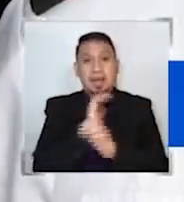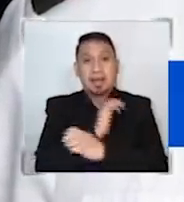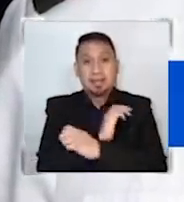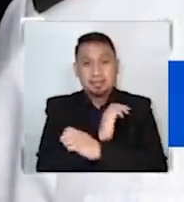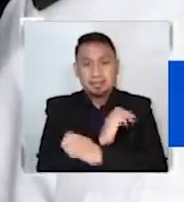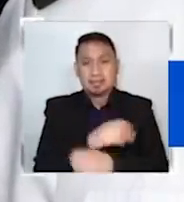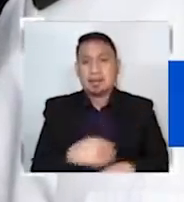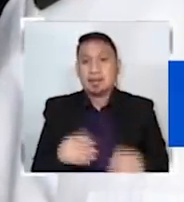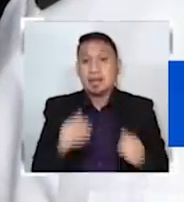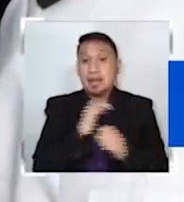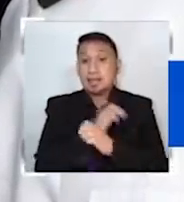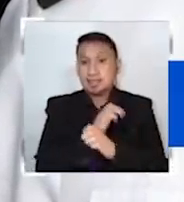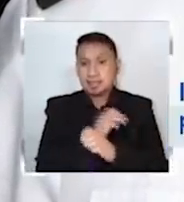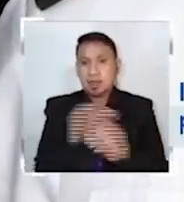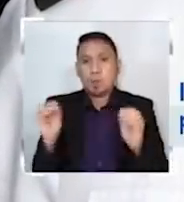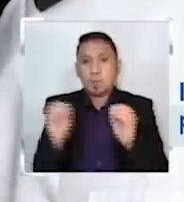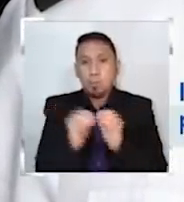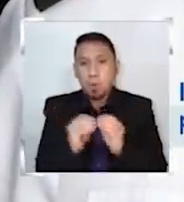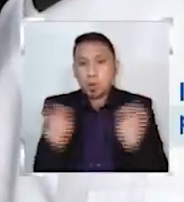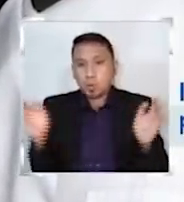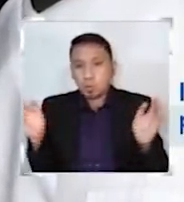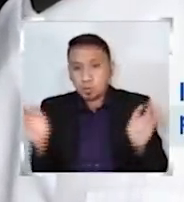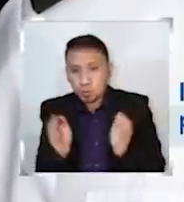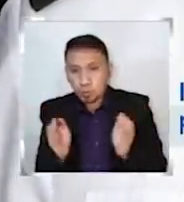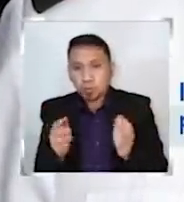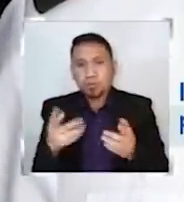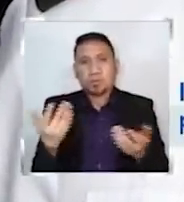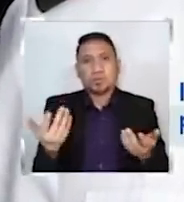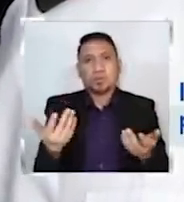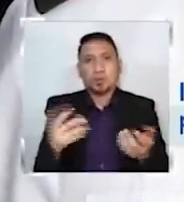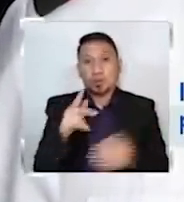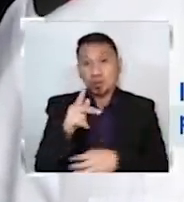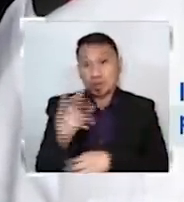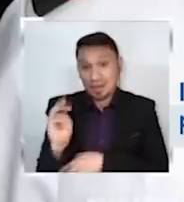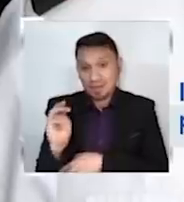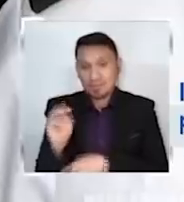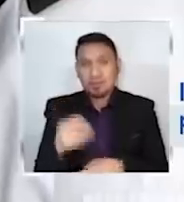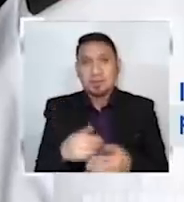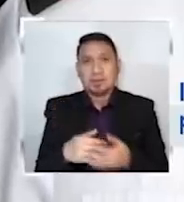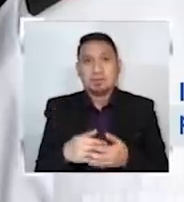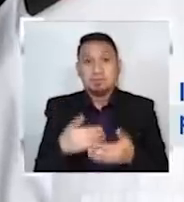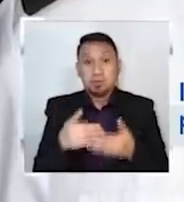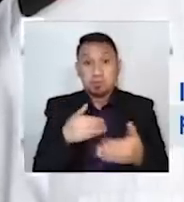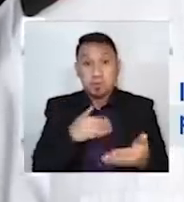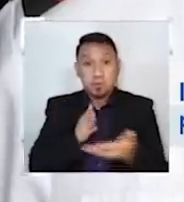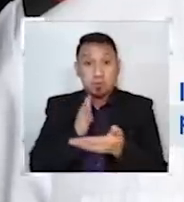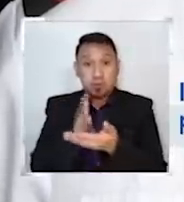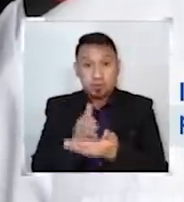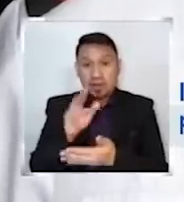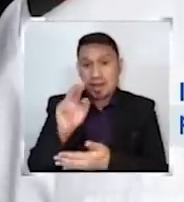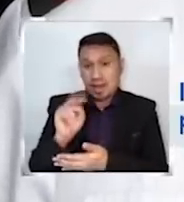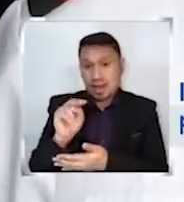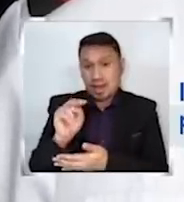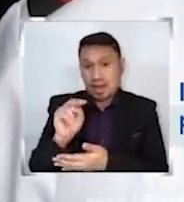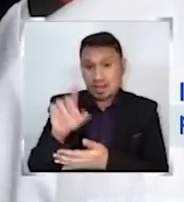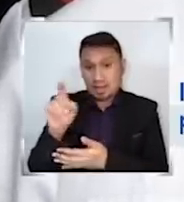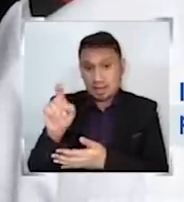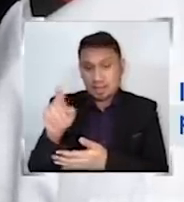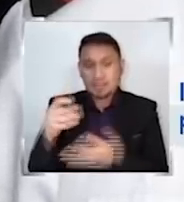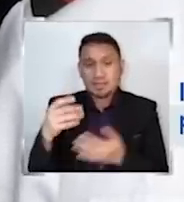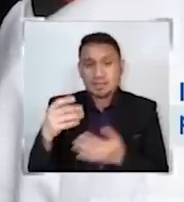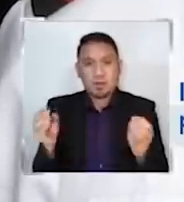ang kilometer na bago ka makarating ng NLEX, mas maiksi ng mga